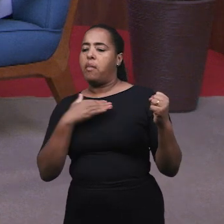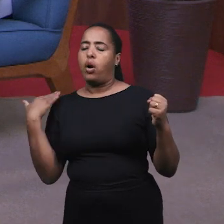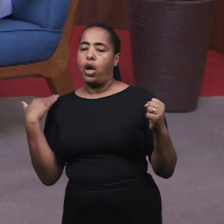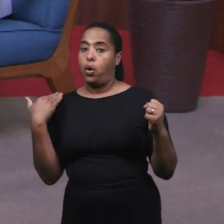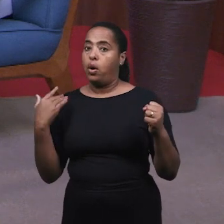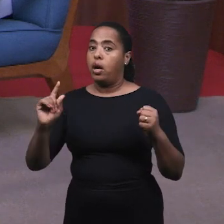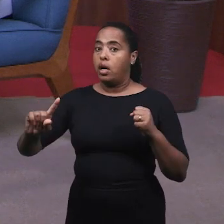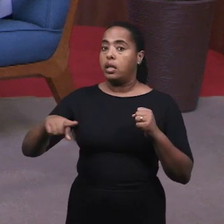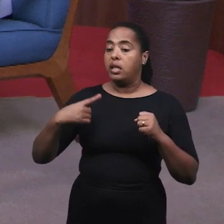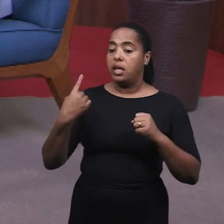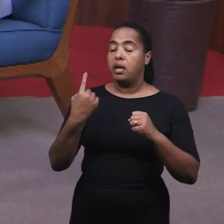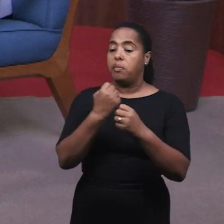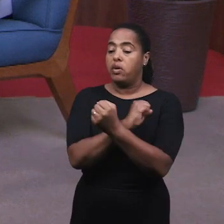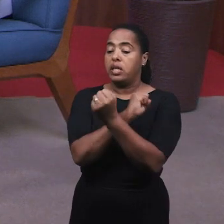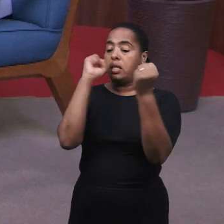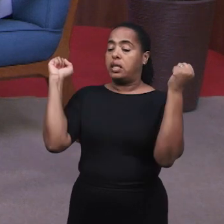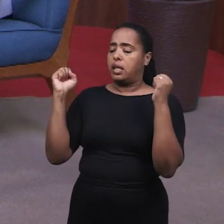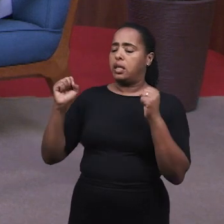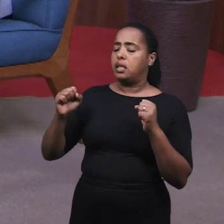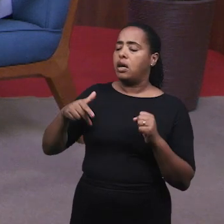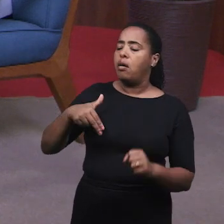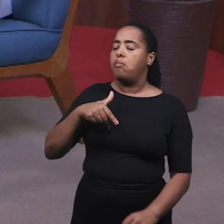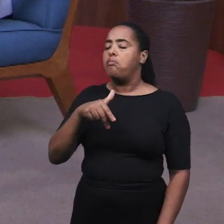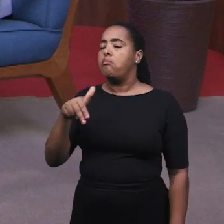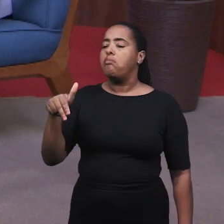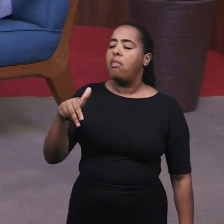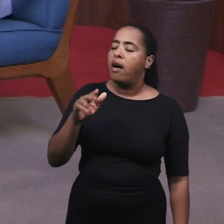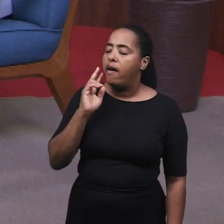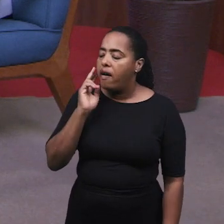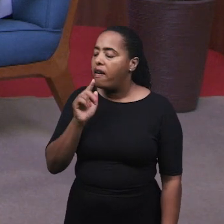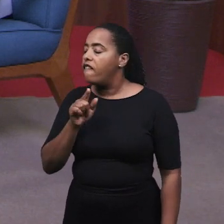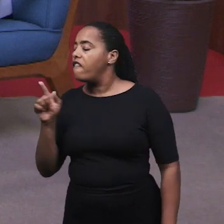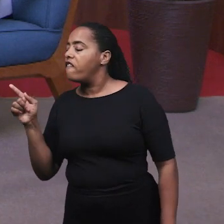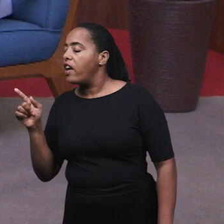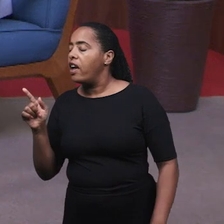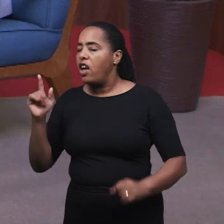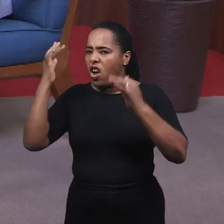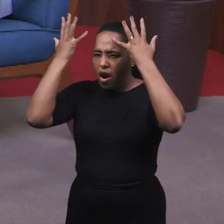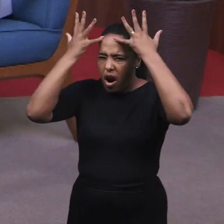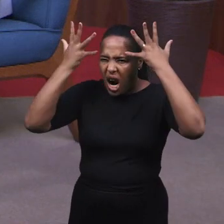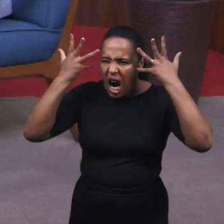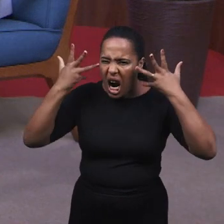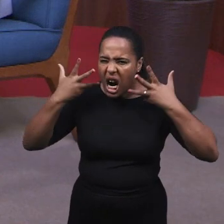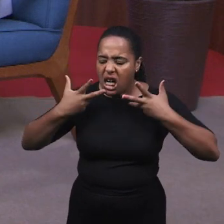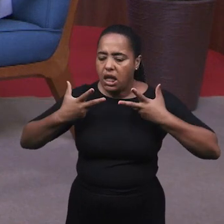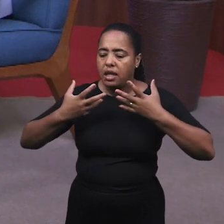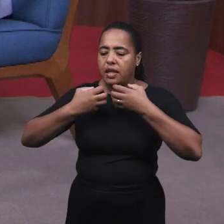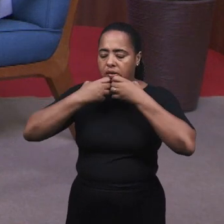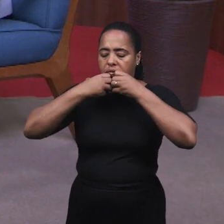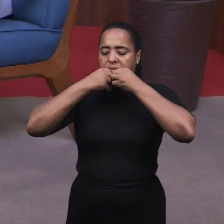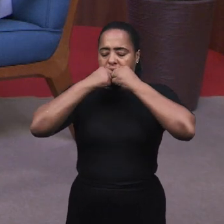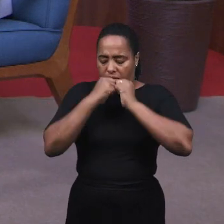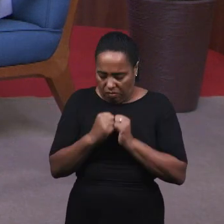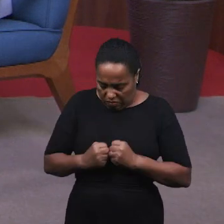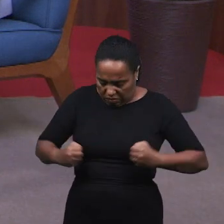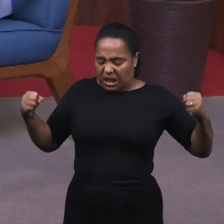même endroit, il voit le lion fondu, donc son ventre ouvert,